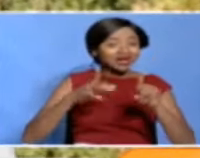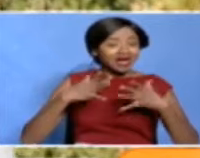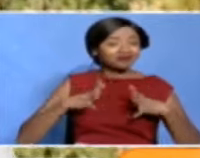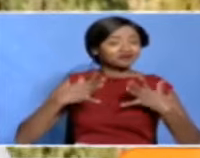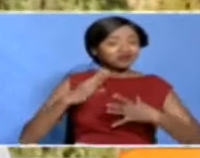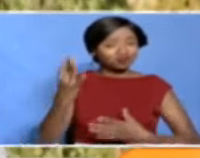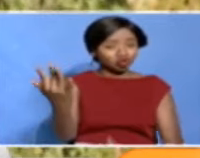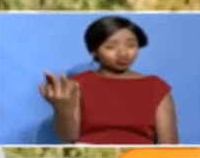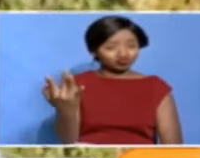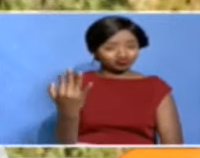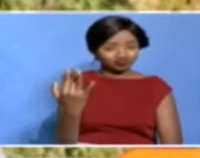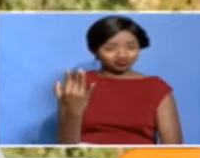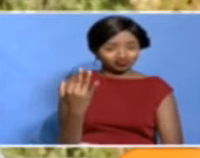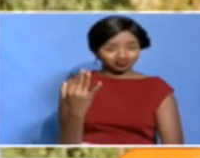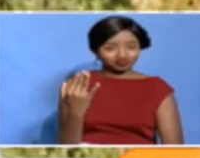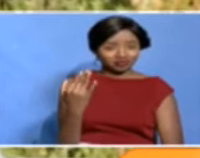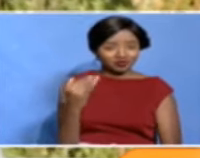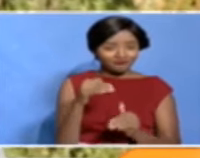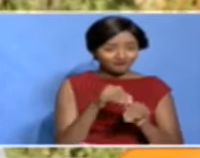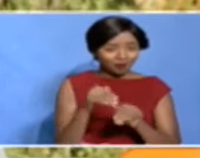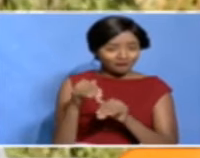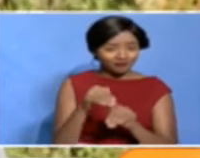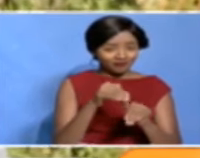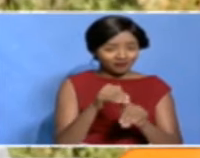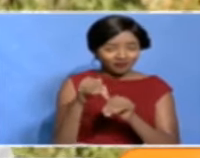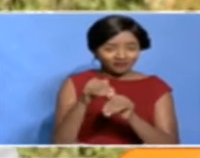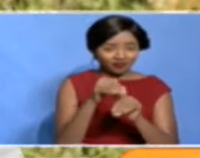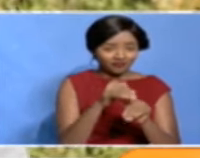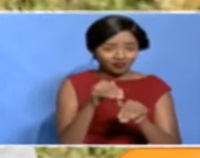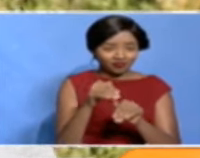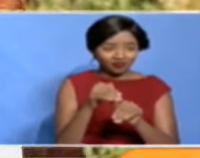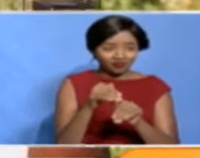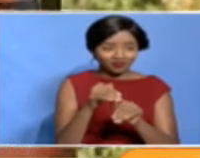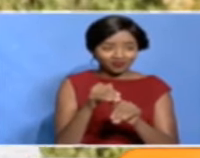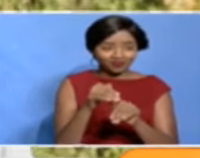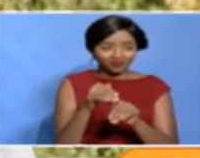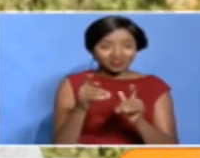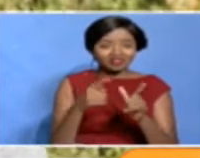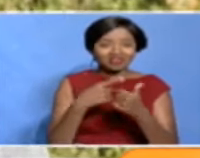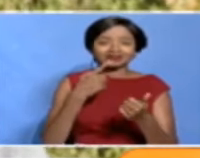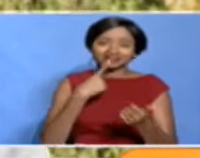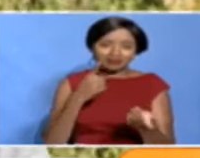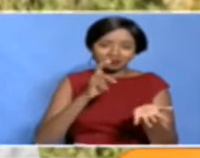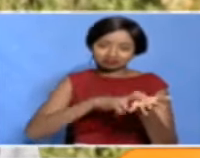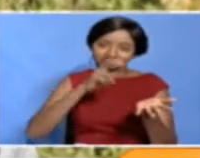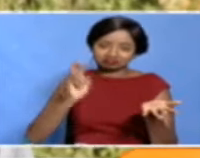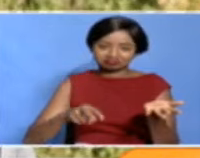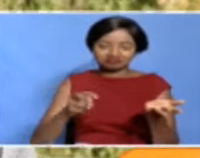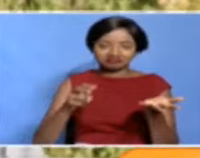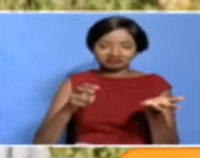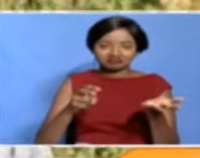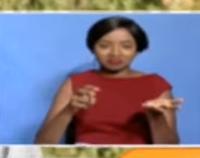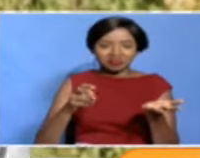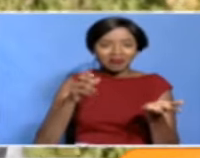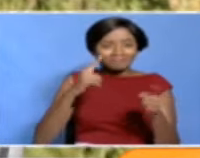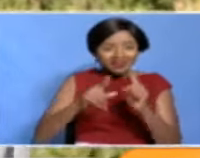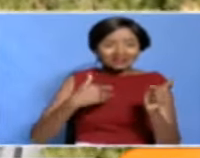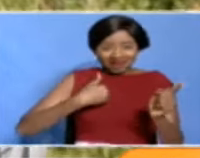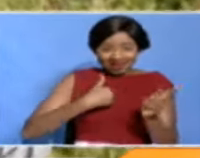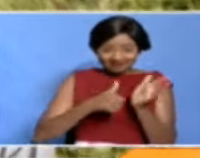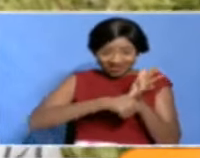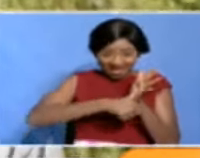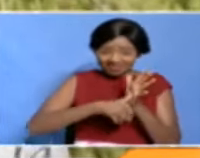nao. So walikuwa na trakiwa. Ndio wakasema tushuke, so mimi sikuwa na ID. Kabidi watushike